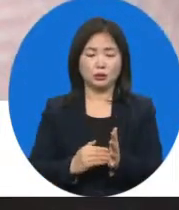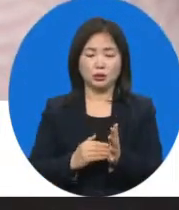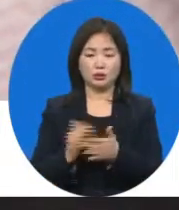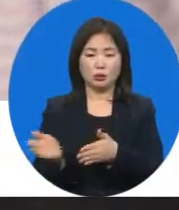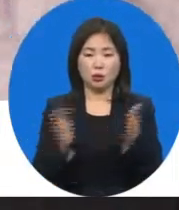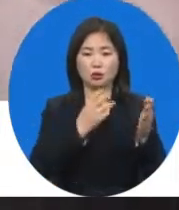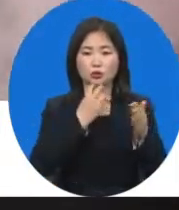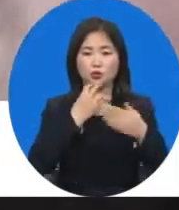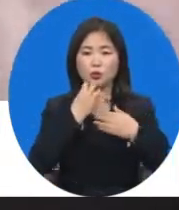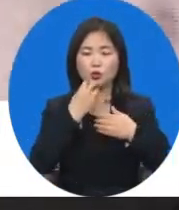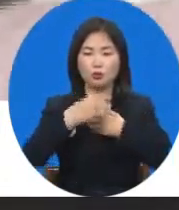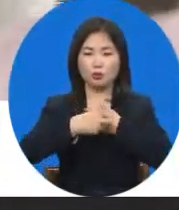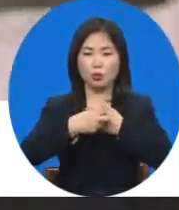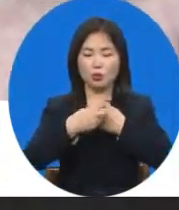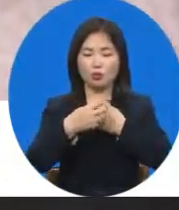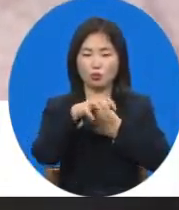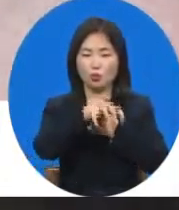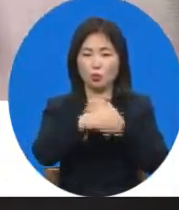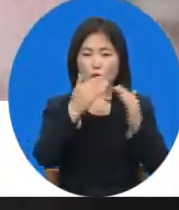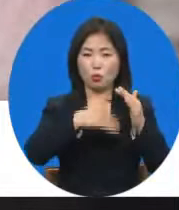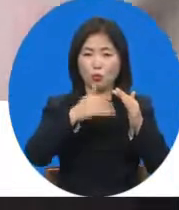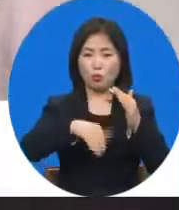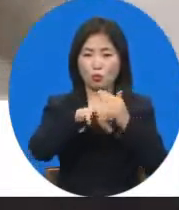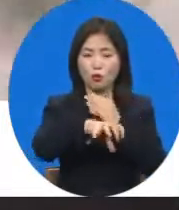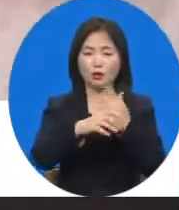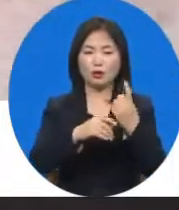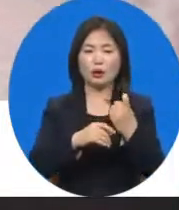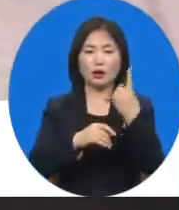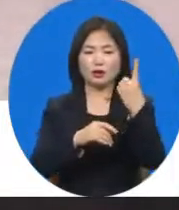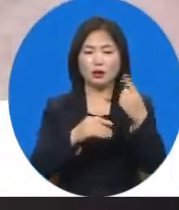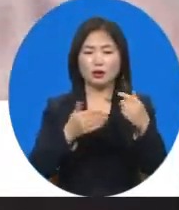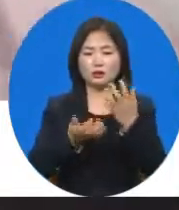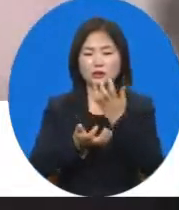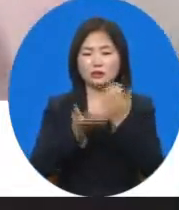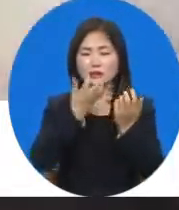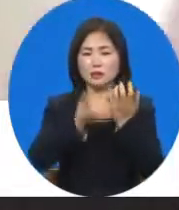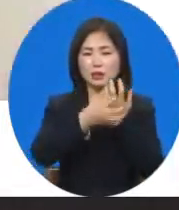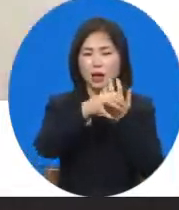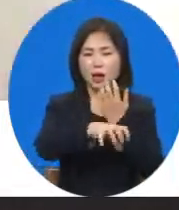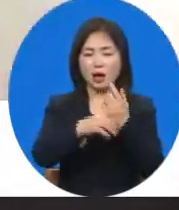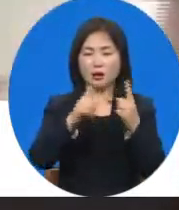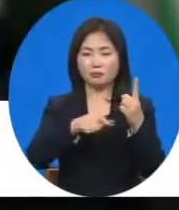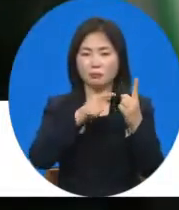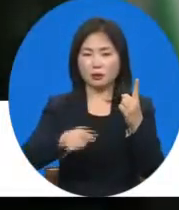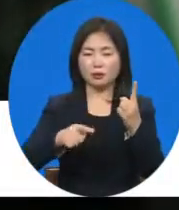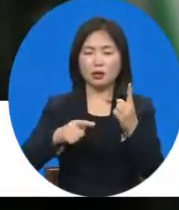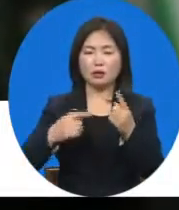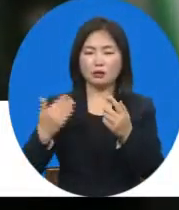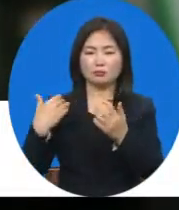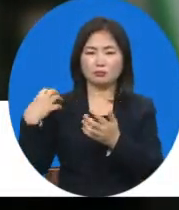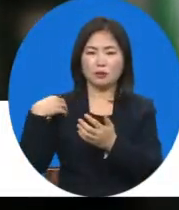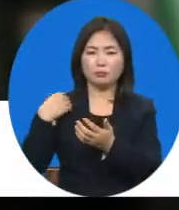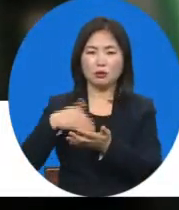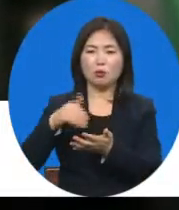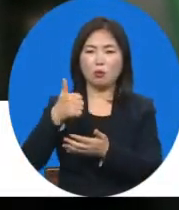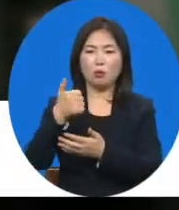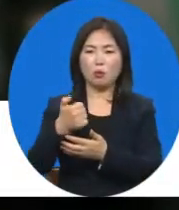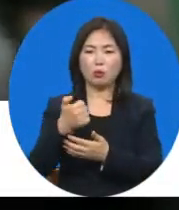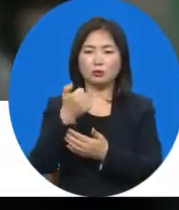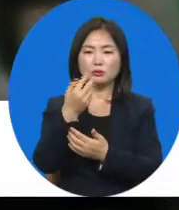반면 서울대병원 등 7개 공공기관이 운영하는 11개 식당 의 경우 종사자 1명당 급식 이는